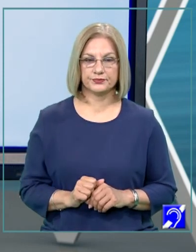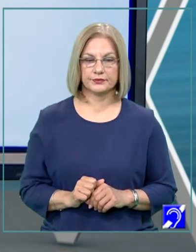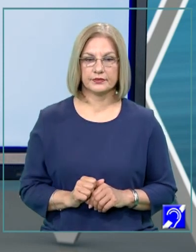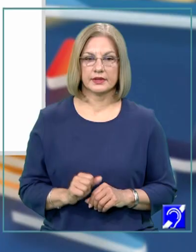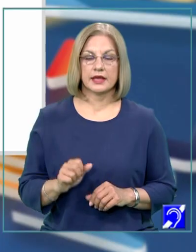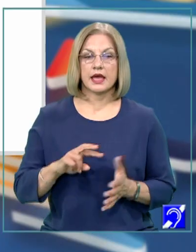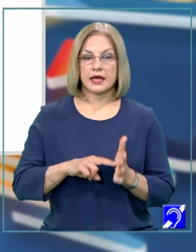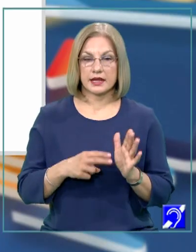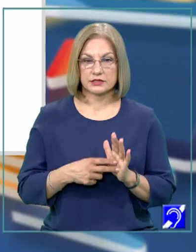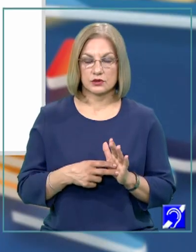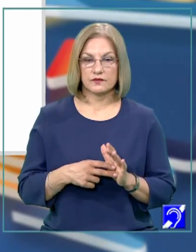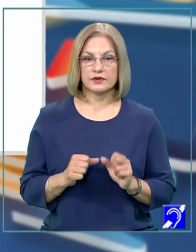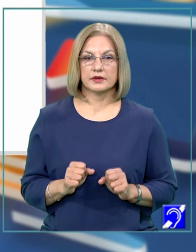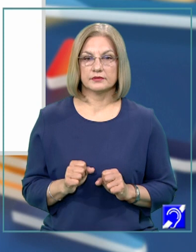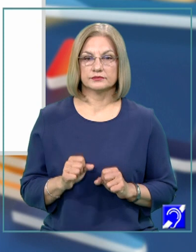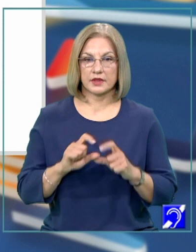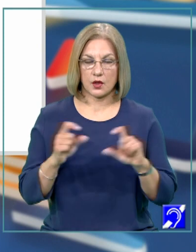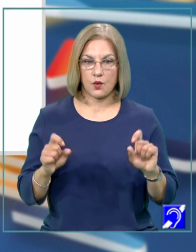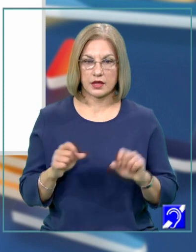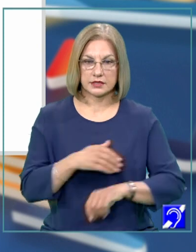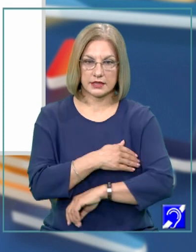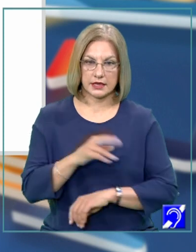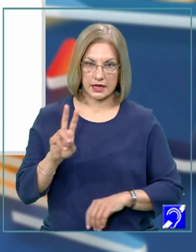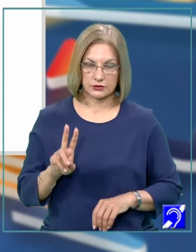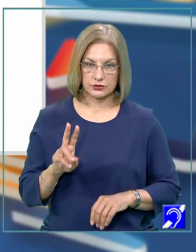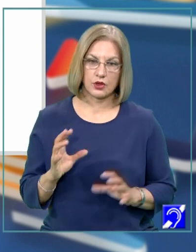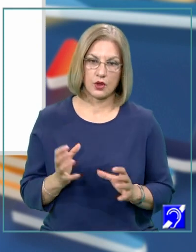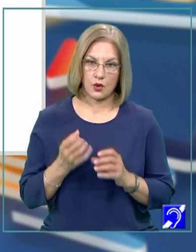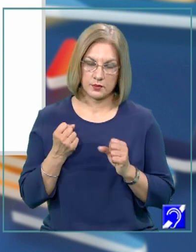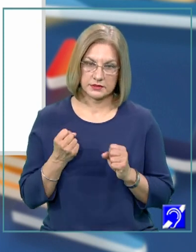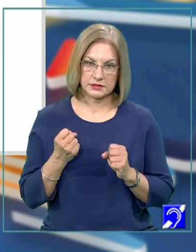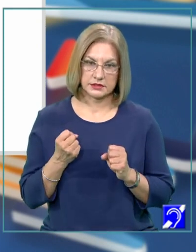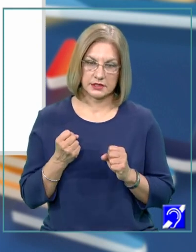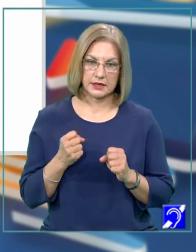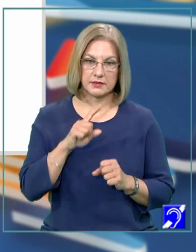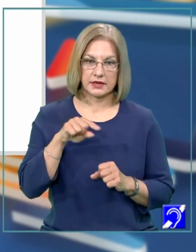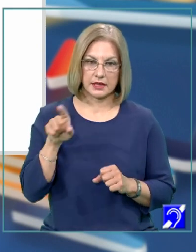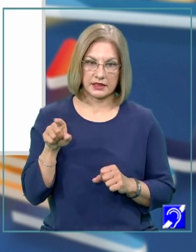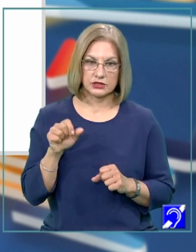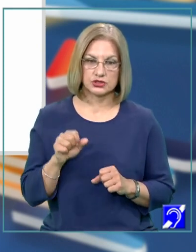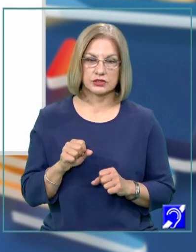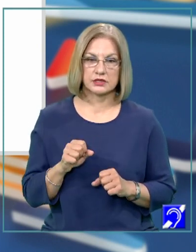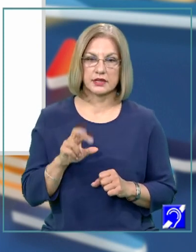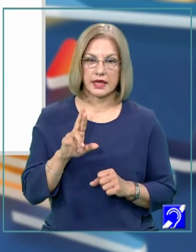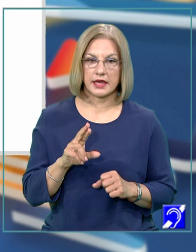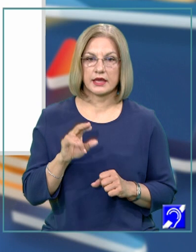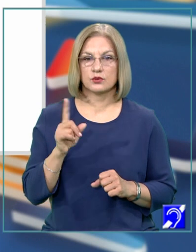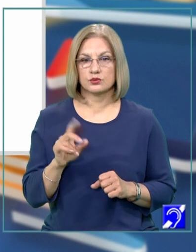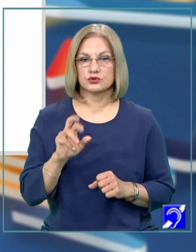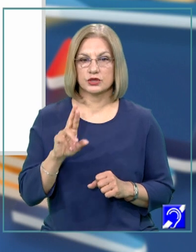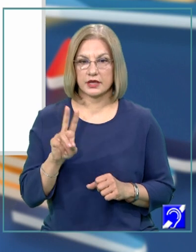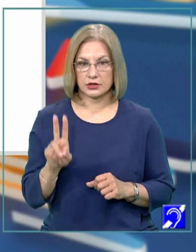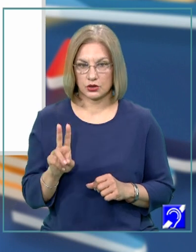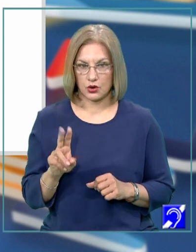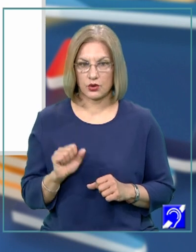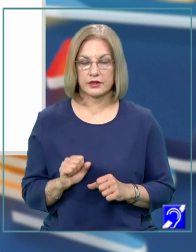Rezolvând ecuația de gradul 2 obținem rădăcinile R1 și el doi